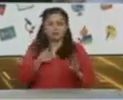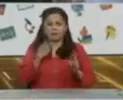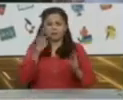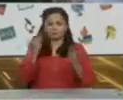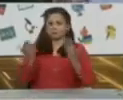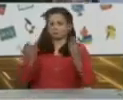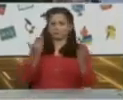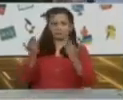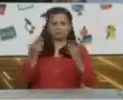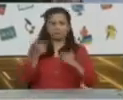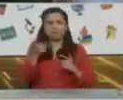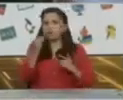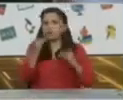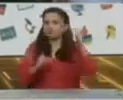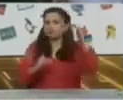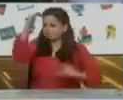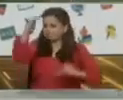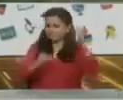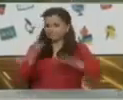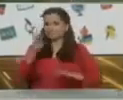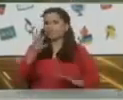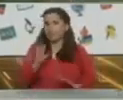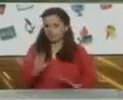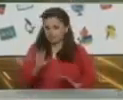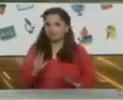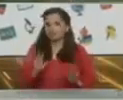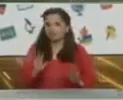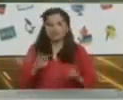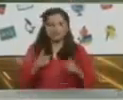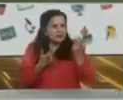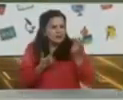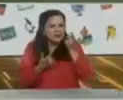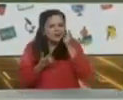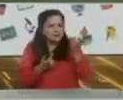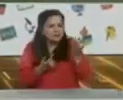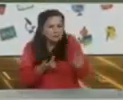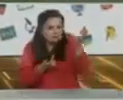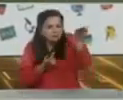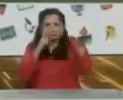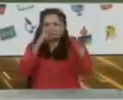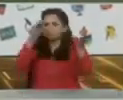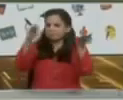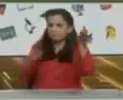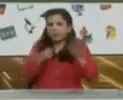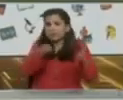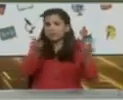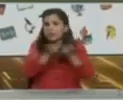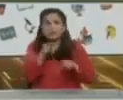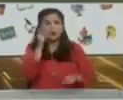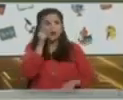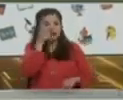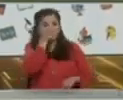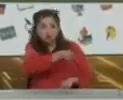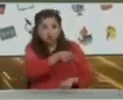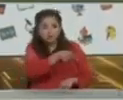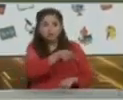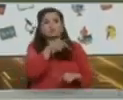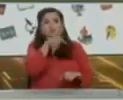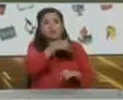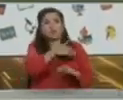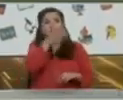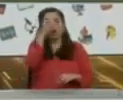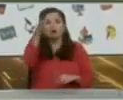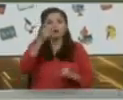उसमें असमानता होती है। उसके बाद जब वही बेटा समाज जीवन में जाता